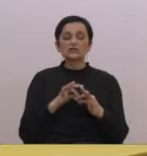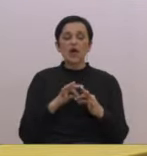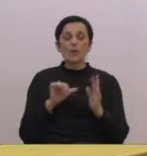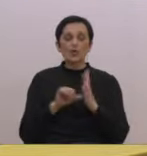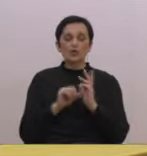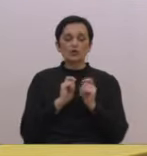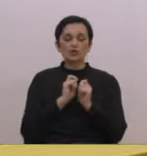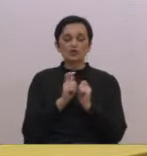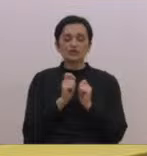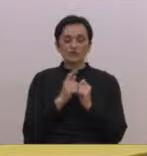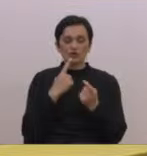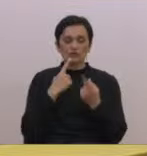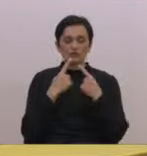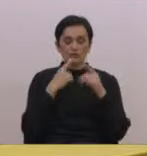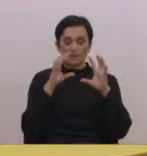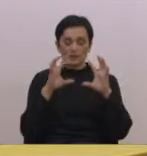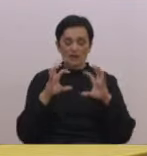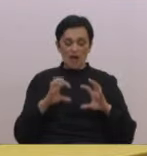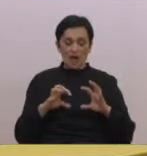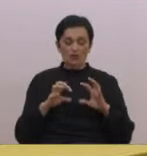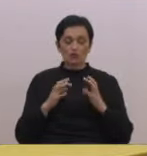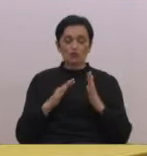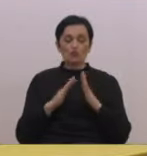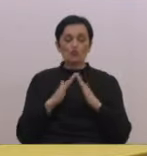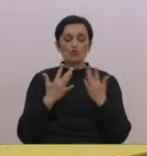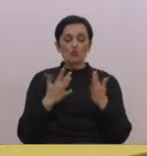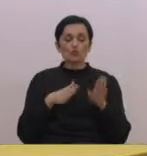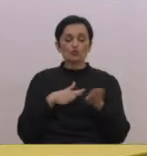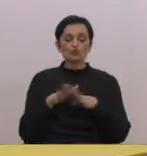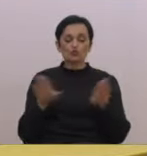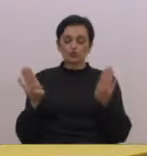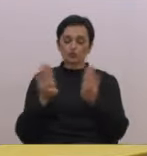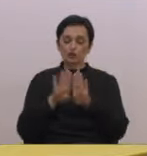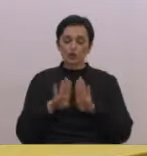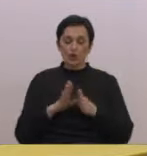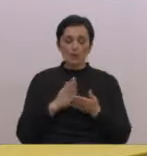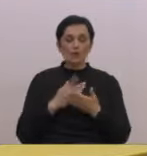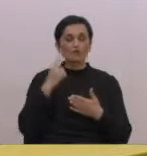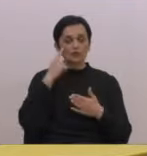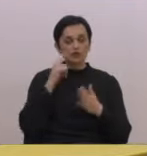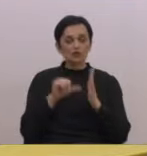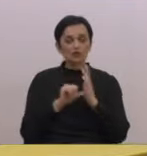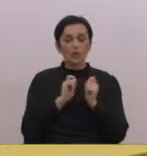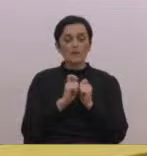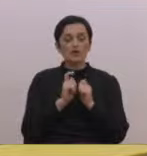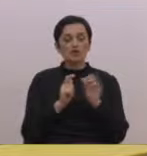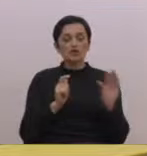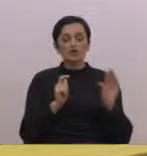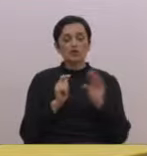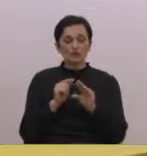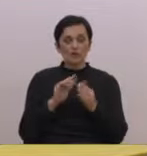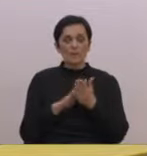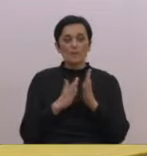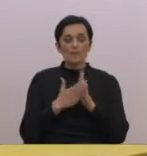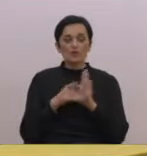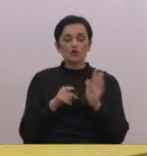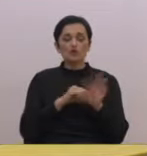ინვესტიციებზე, რომელიც კანონმდებლობის მოთხოვნებთან სრულად შესაბამისია და ფიქრობ, რომ ინვესტორი ხოლო დამპირობებს შეძლებს